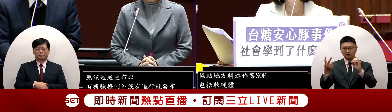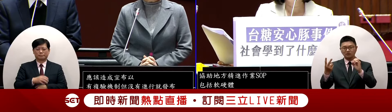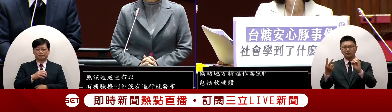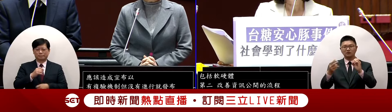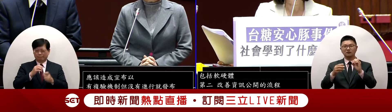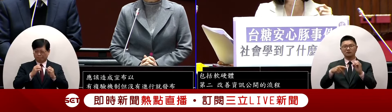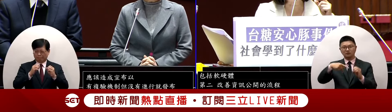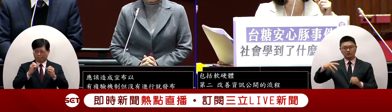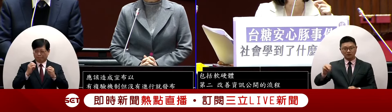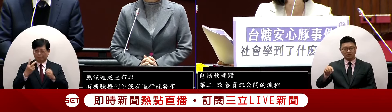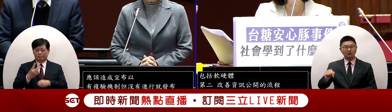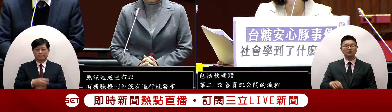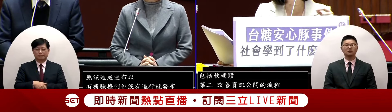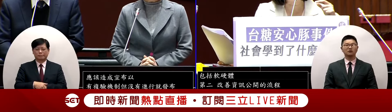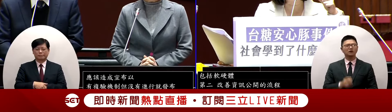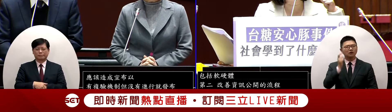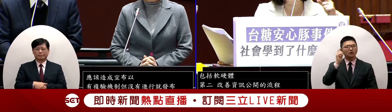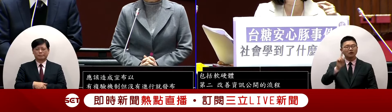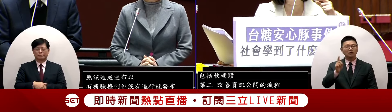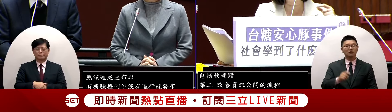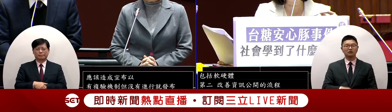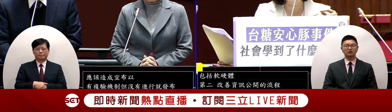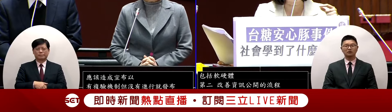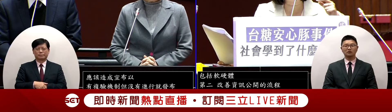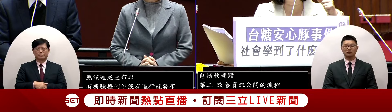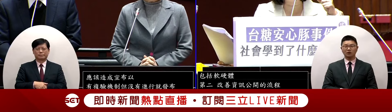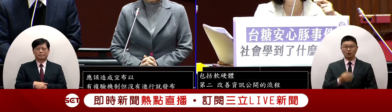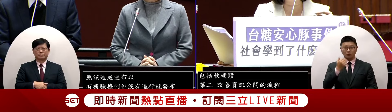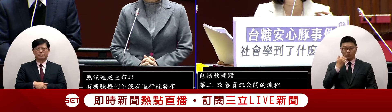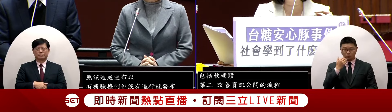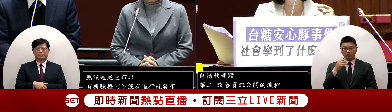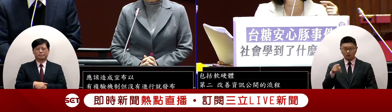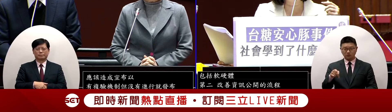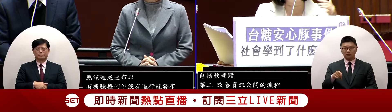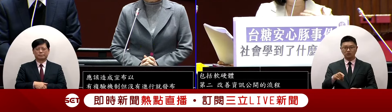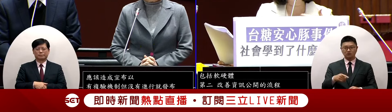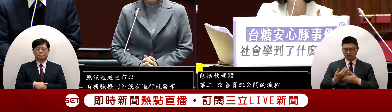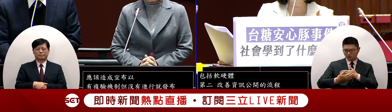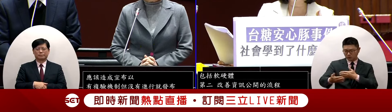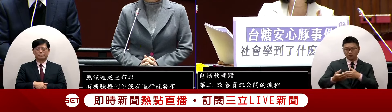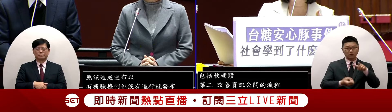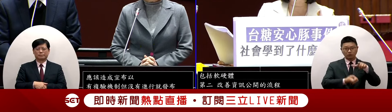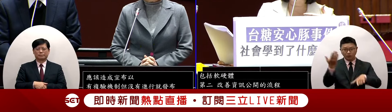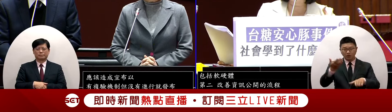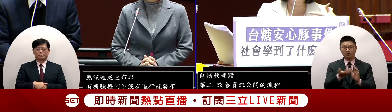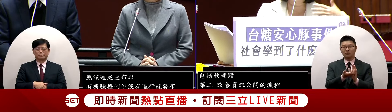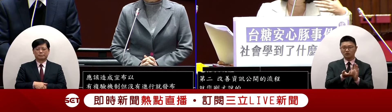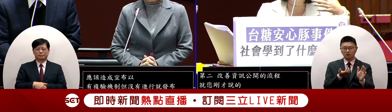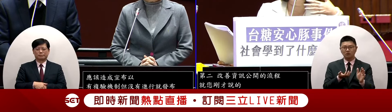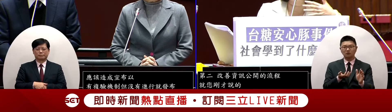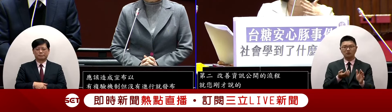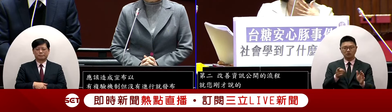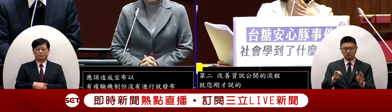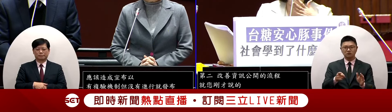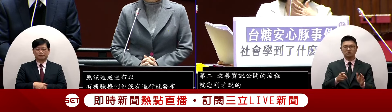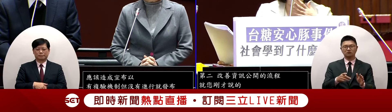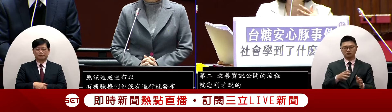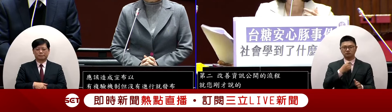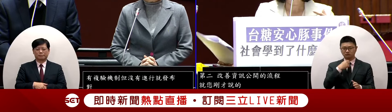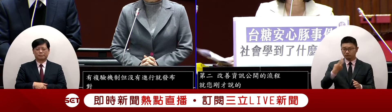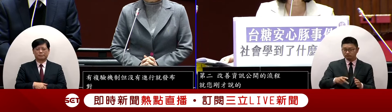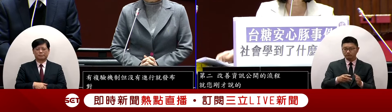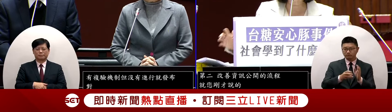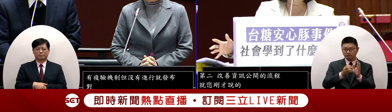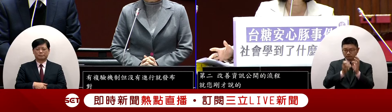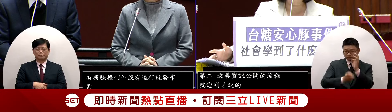0.001002，所以我们也应当在这个对外公开的这个流程里头，我个人认为是应当要有个分流的机制，就是